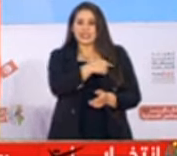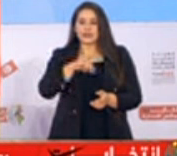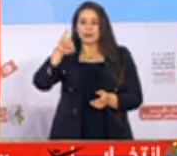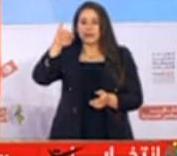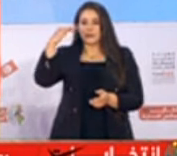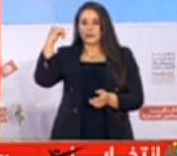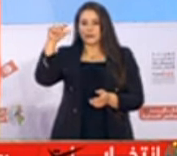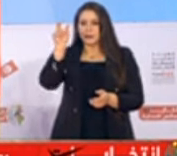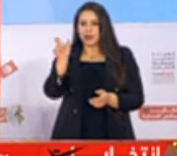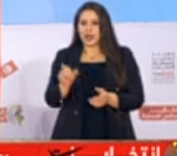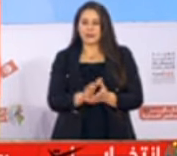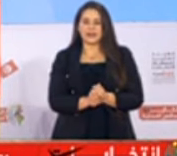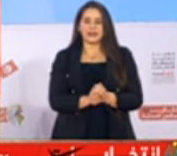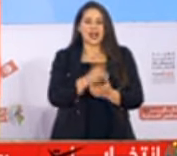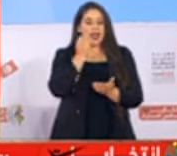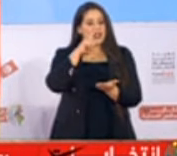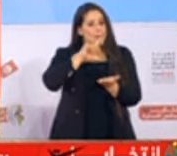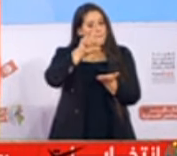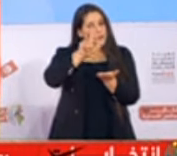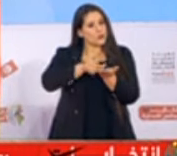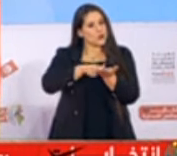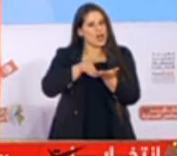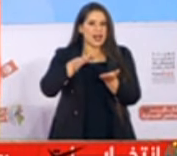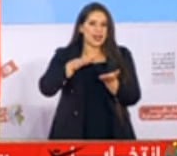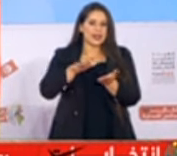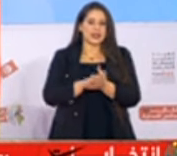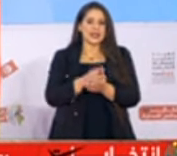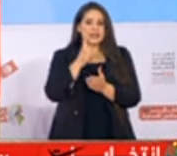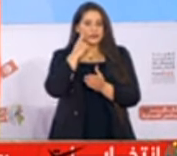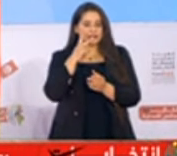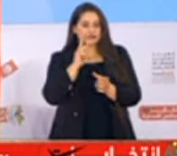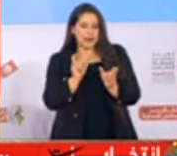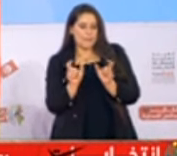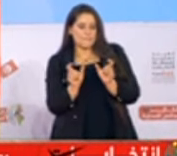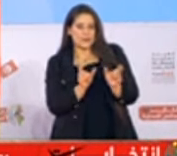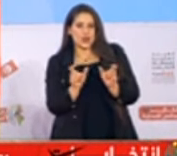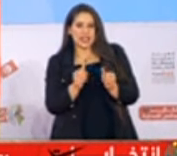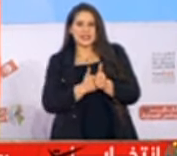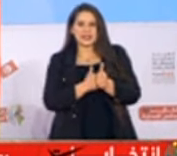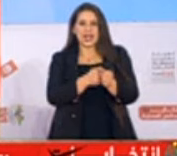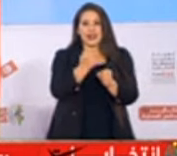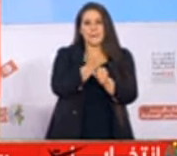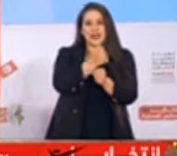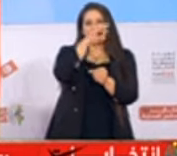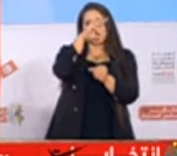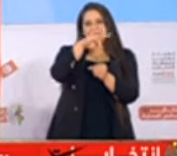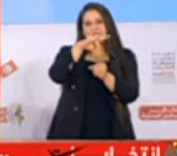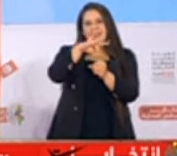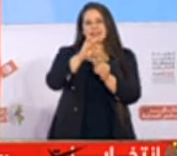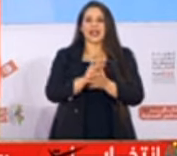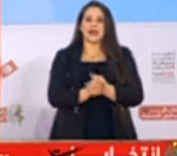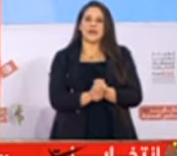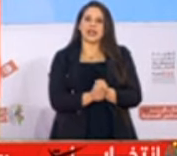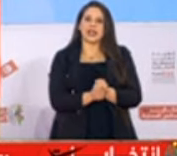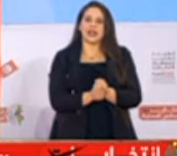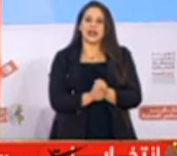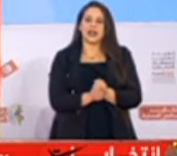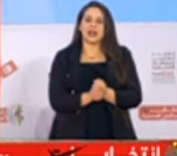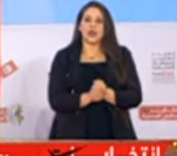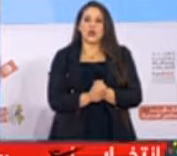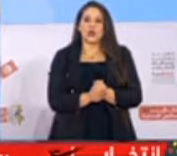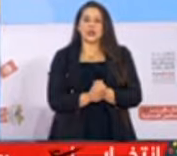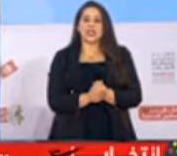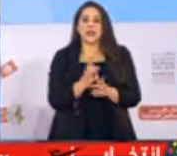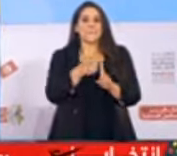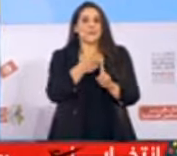في الحقيقه هي ملاحظه حسب متابعتي للعمليه الانتخابيه. طبعا هنا دور الهيئه